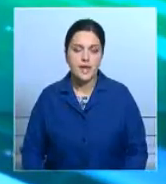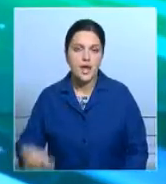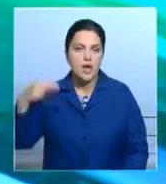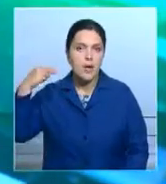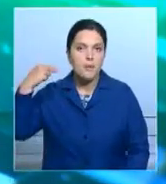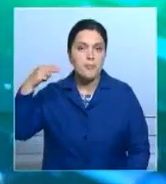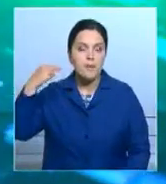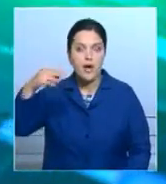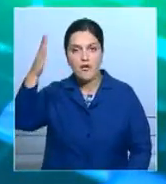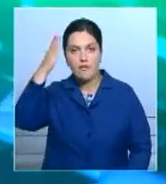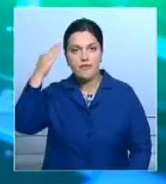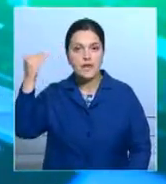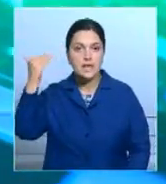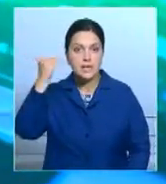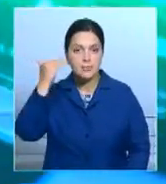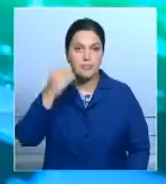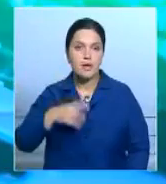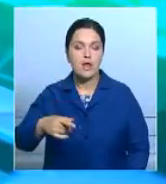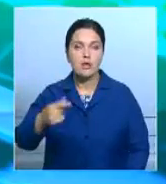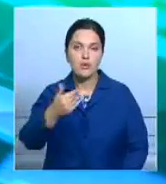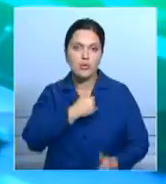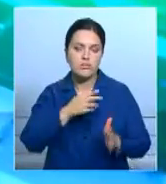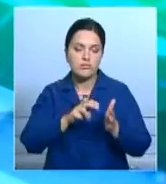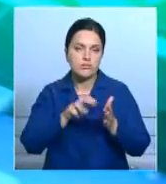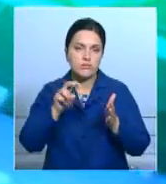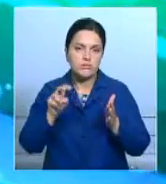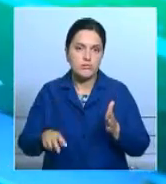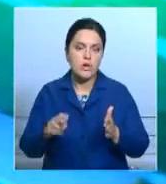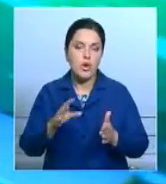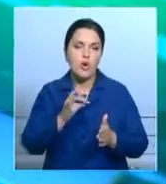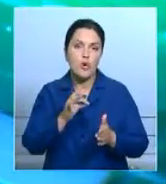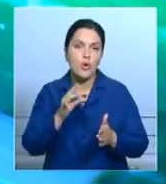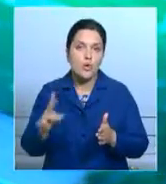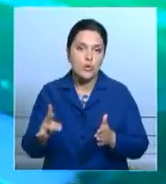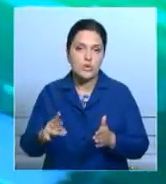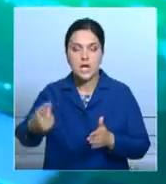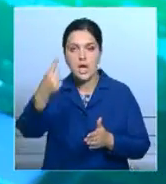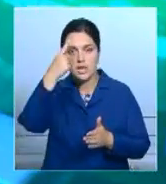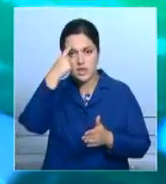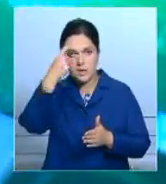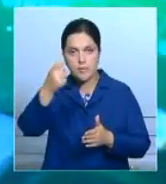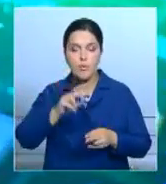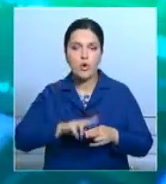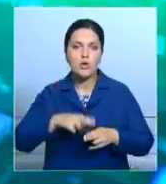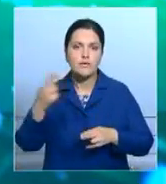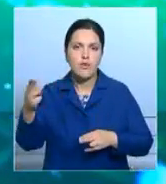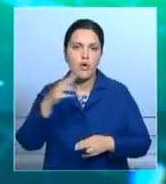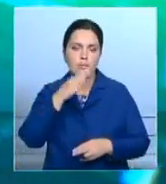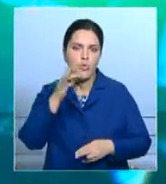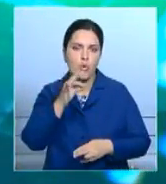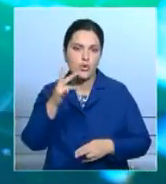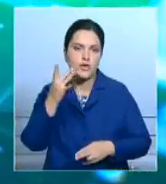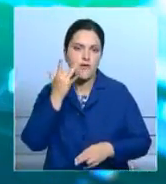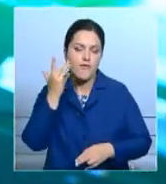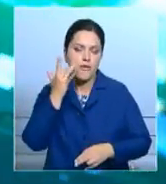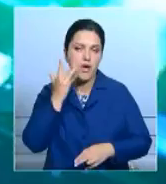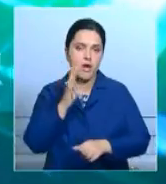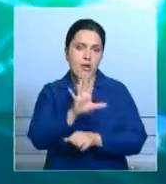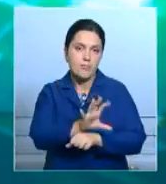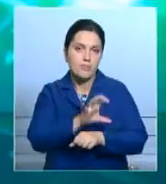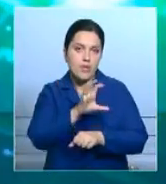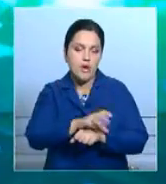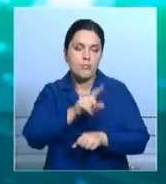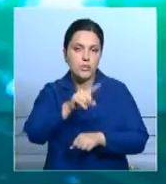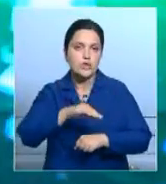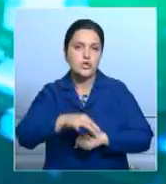Президент Филиппин Родриго Дутерте пригрозил выходом страны из ООН. Заявление стало ответом на многочисленную критику в излишней жестокости в